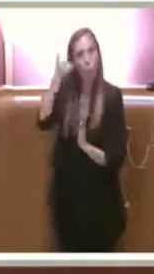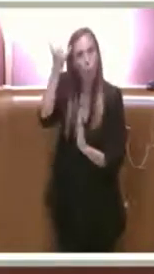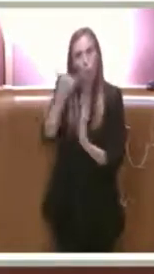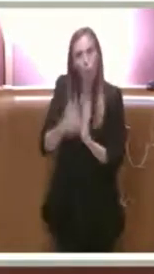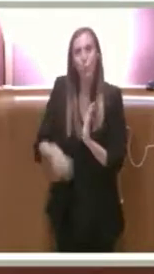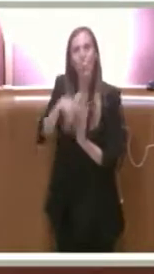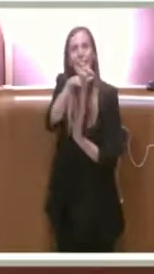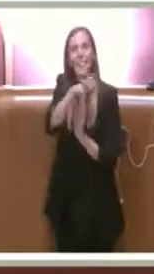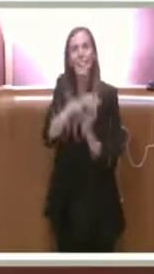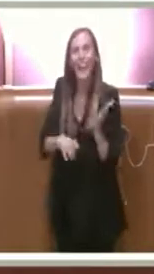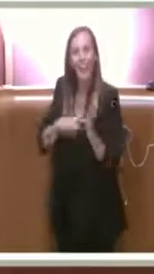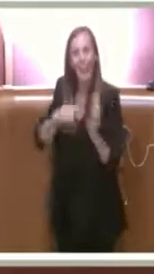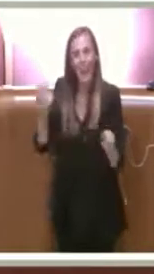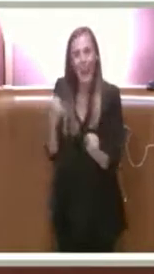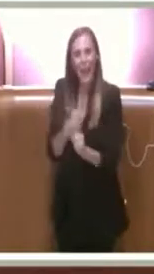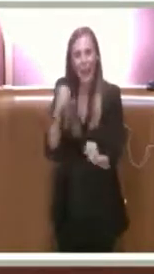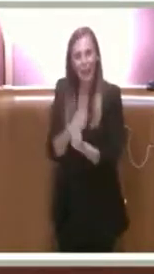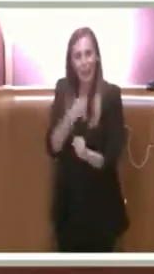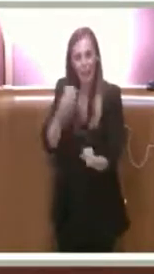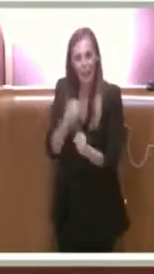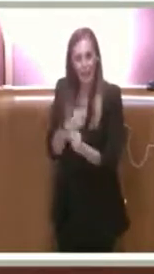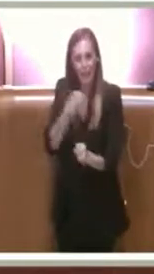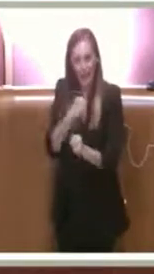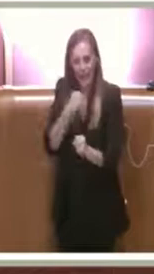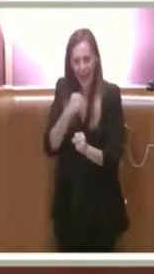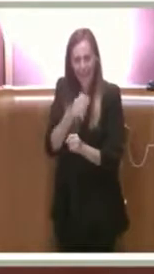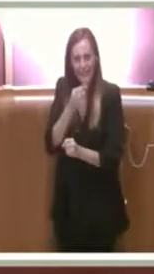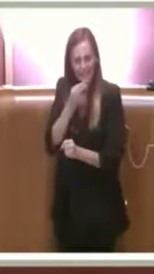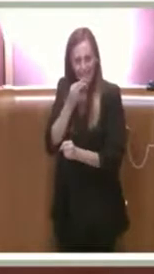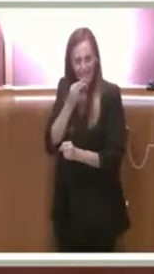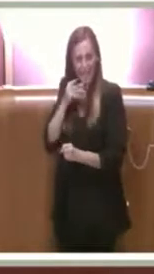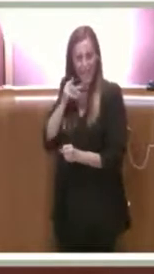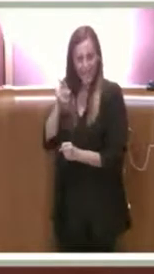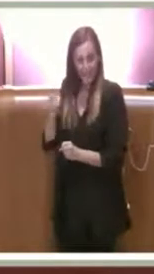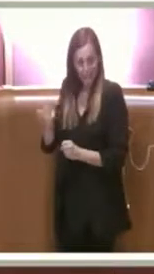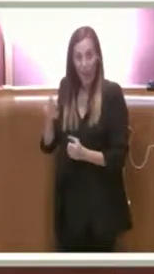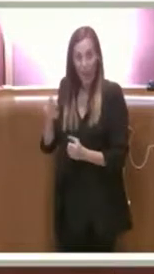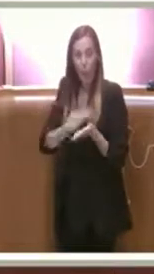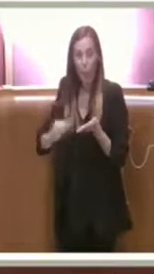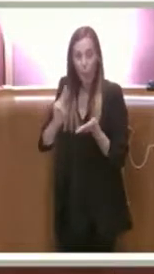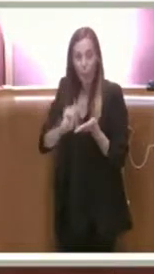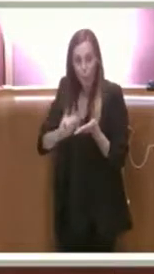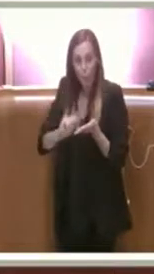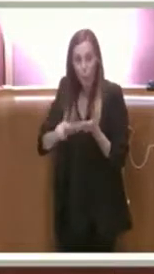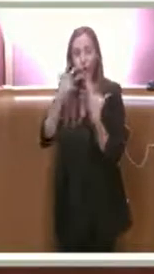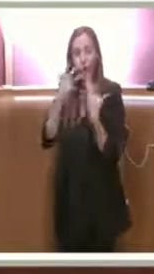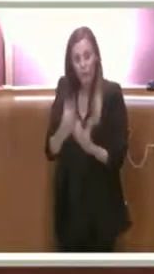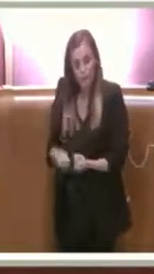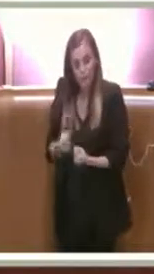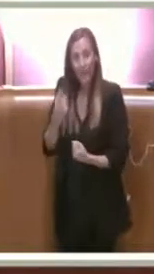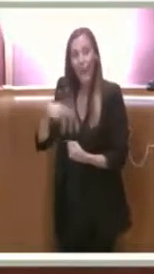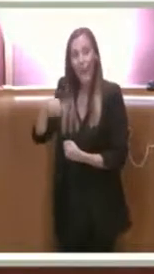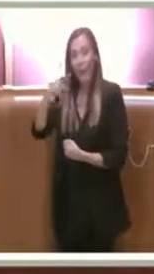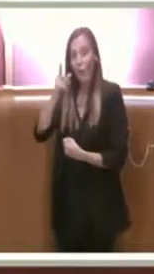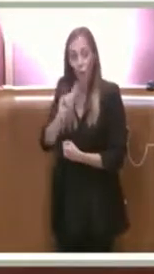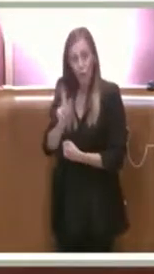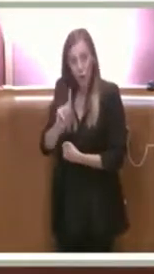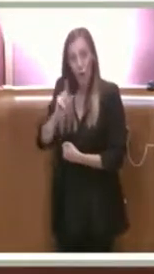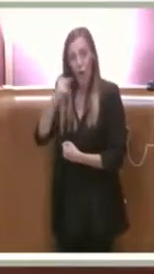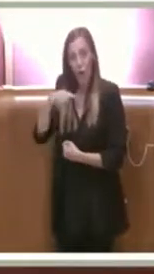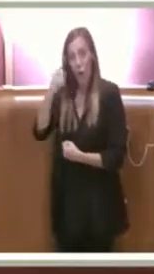su cui si è lavorato è stato quello licenziato dagli uffici a seguito di un obiettivo della direzione ed è stato